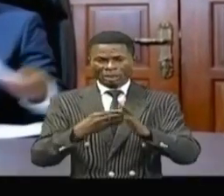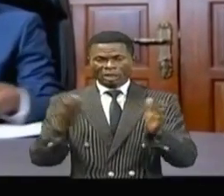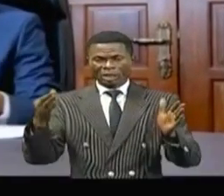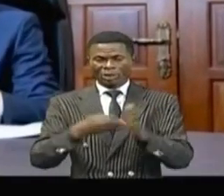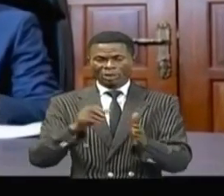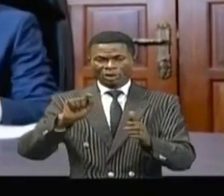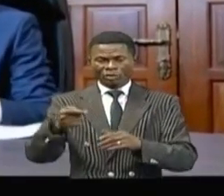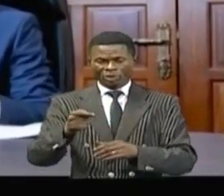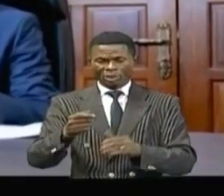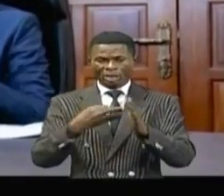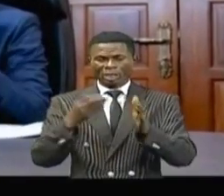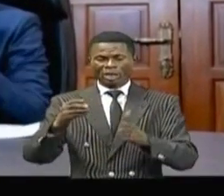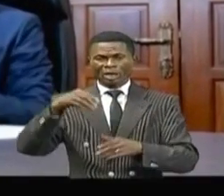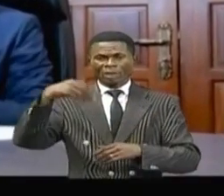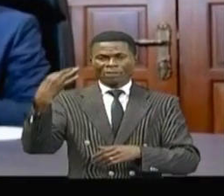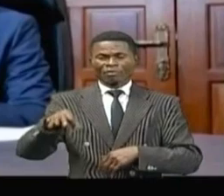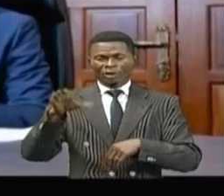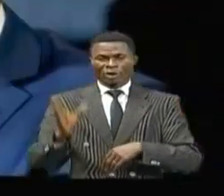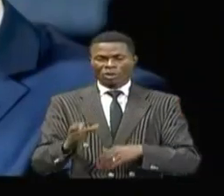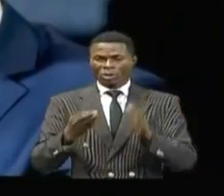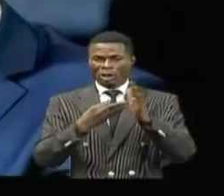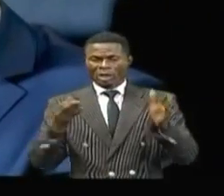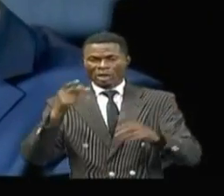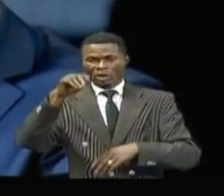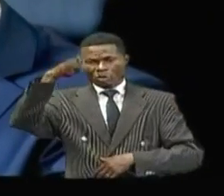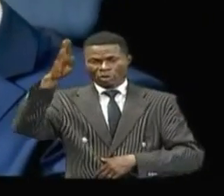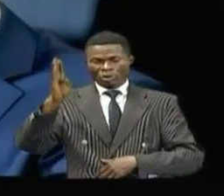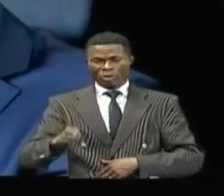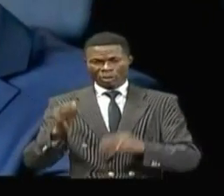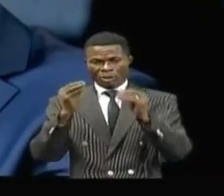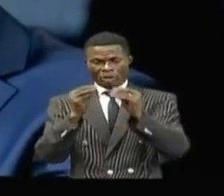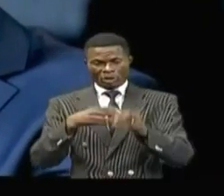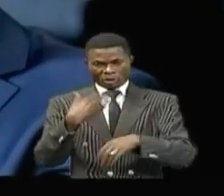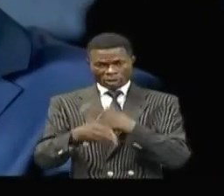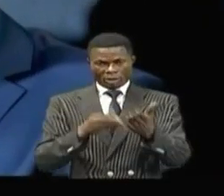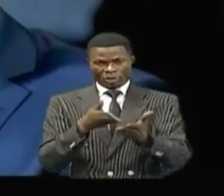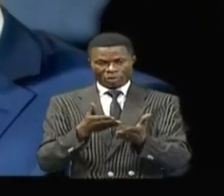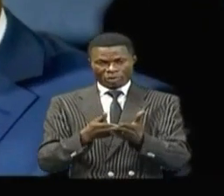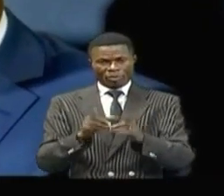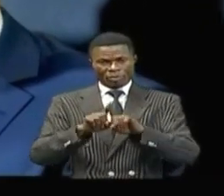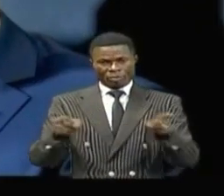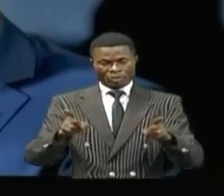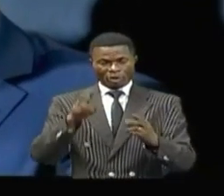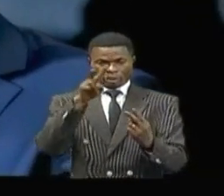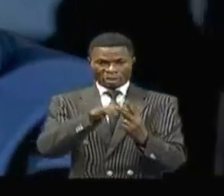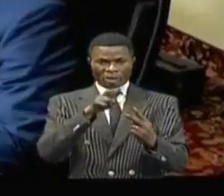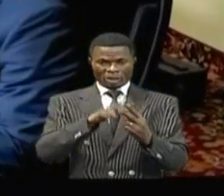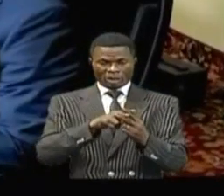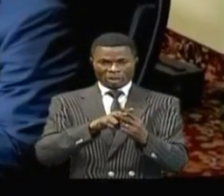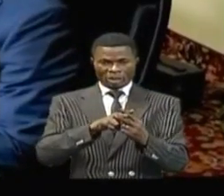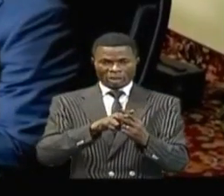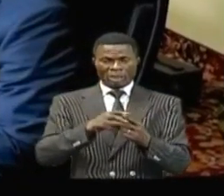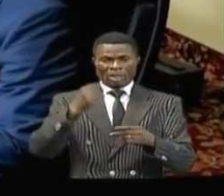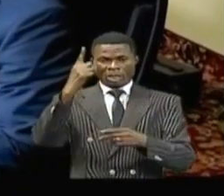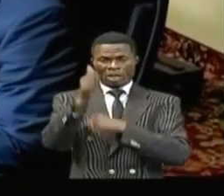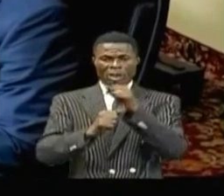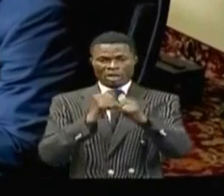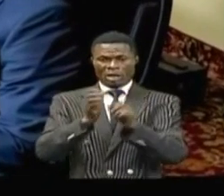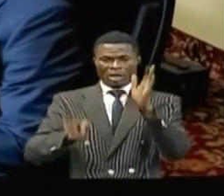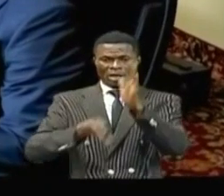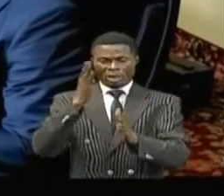milliards de francs congolais et 88% de taux de réalisation par rapport aux prévisions annuelles de